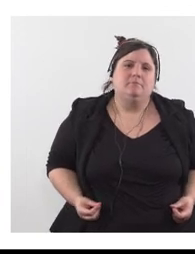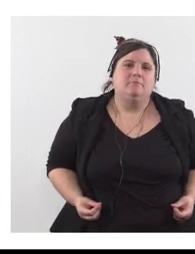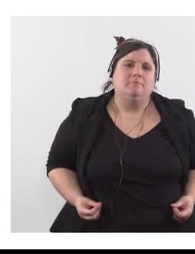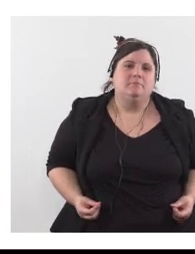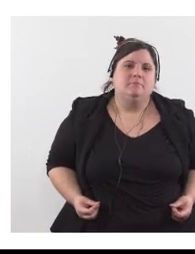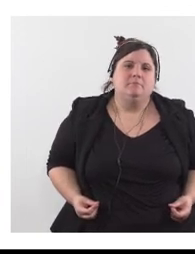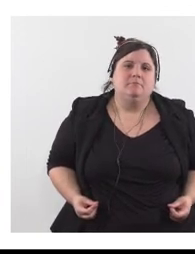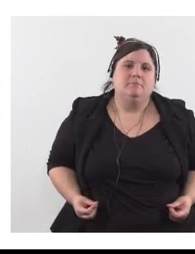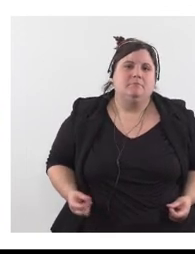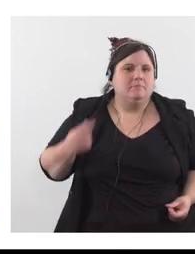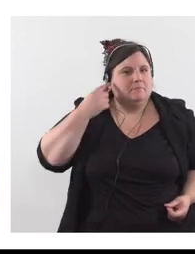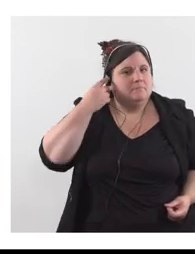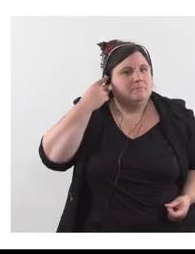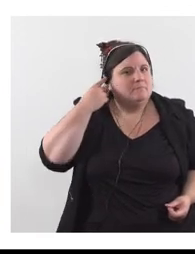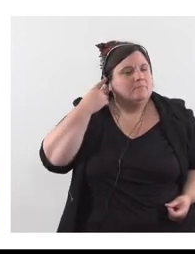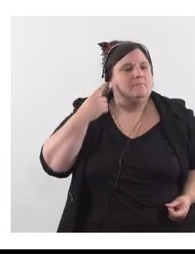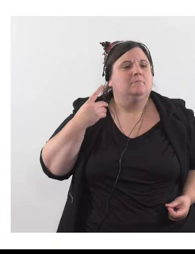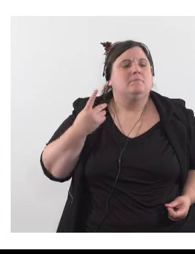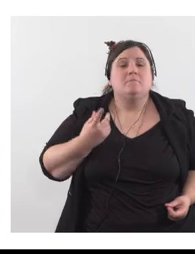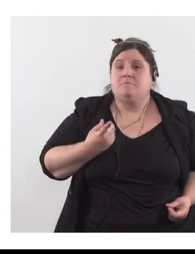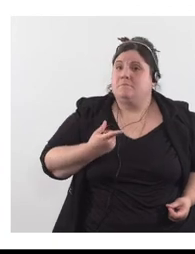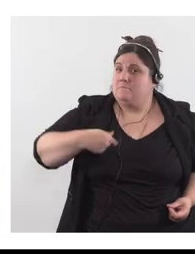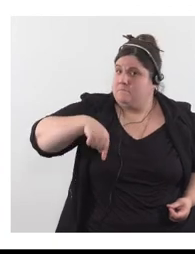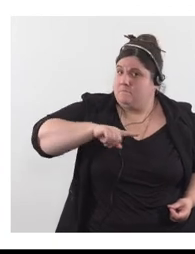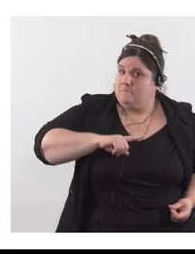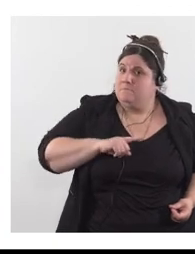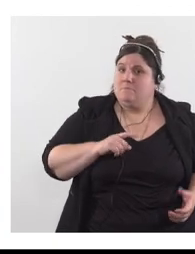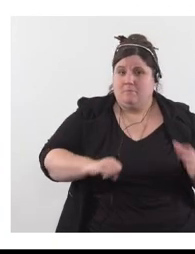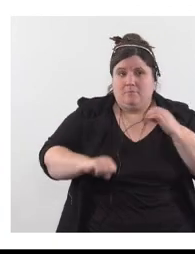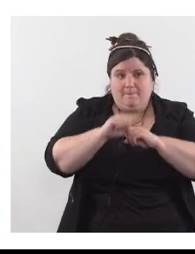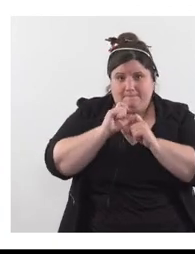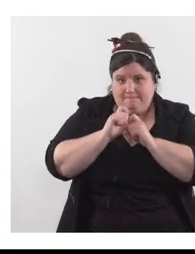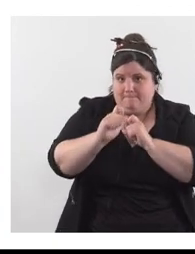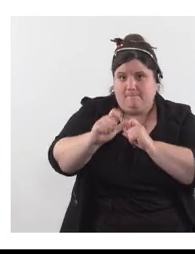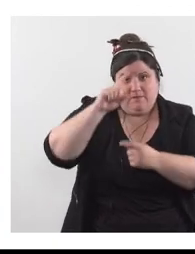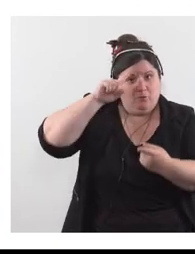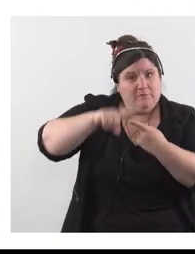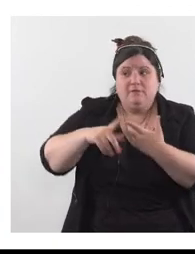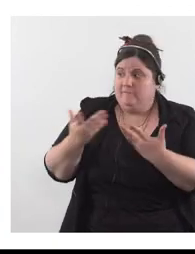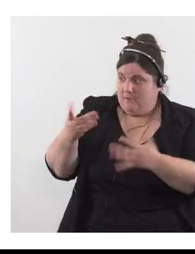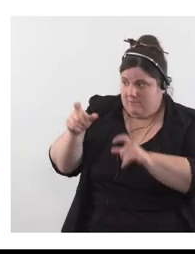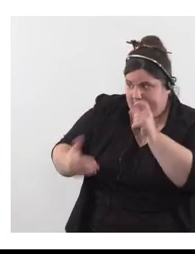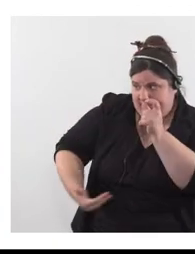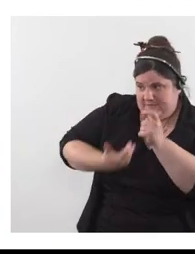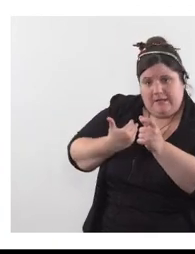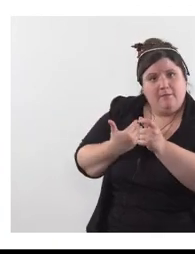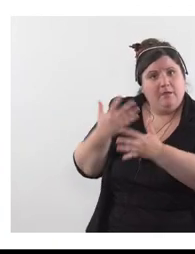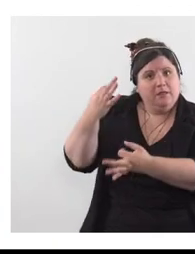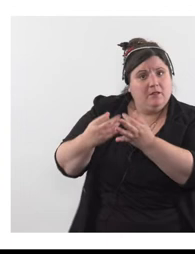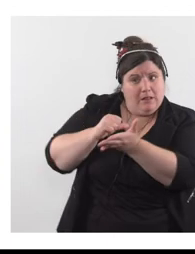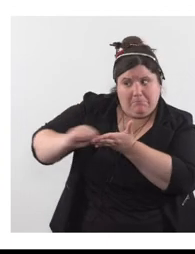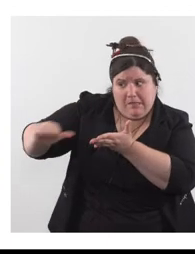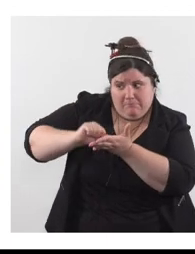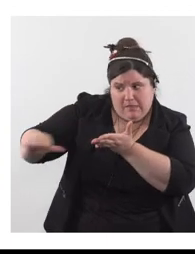Et nous avons fait les choses de sorte à ce que le tribunal n'ait pas de coût. Donc si